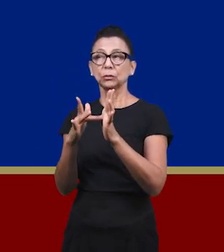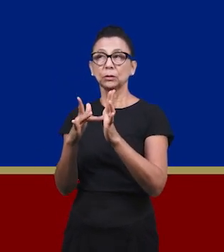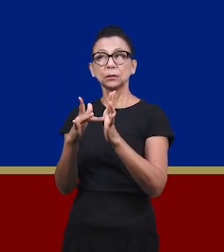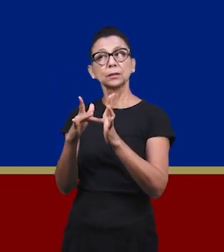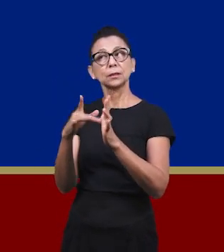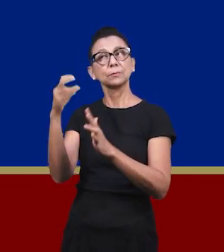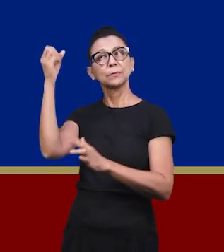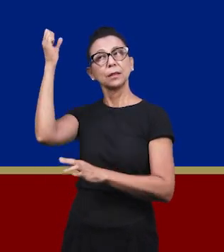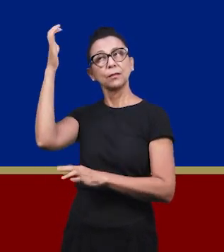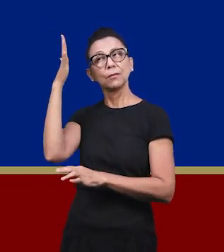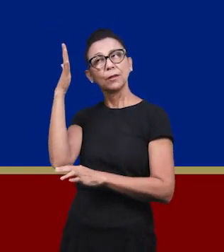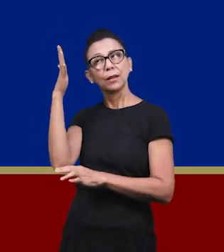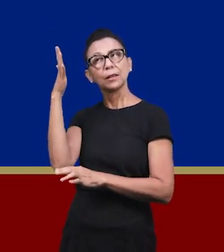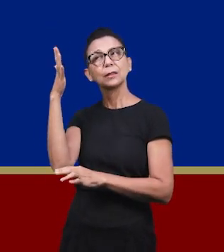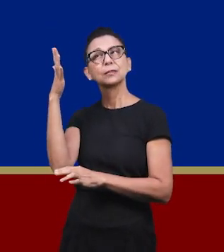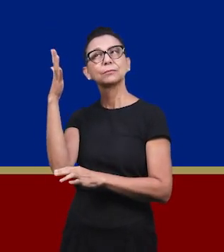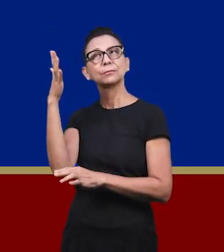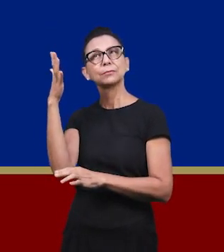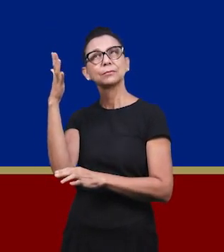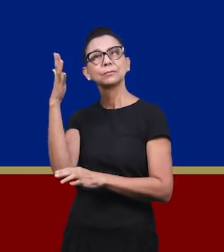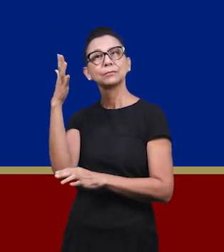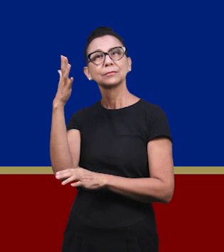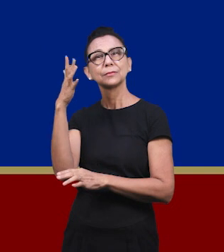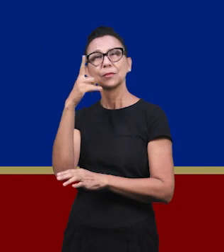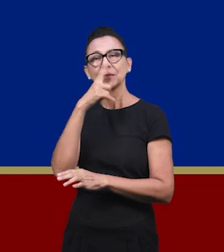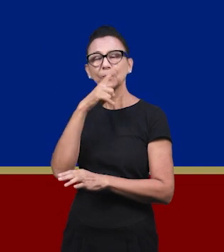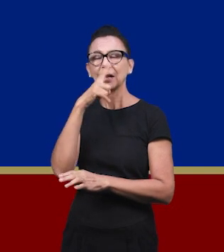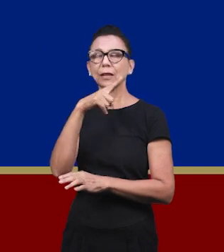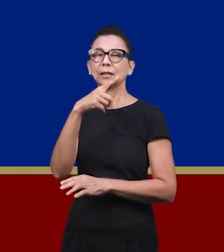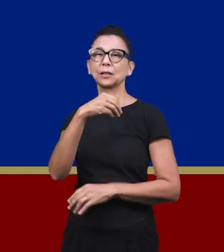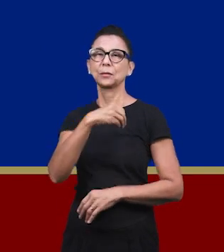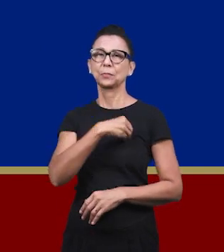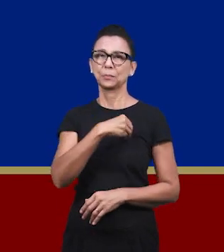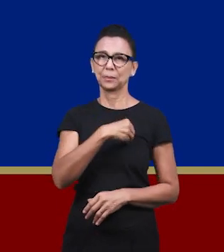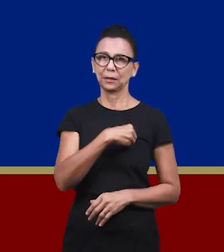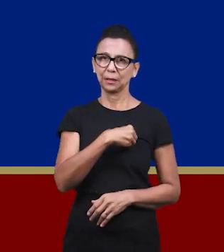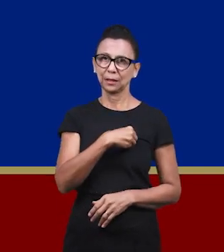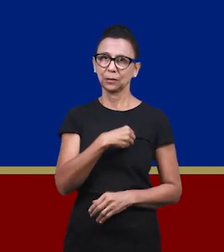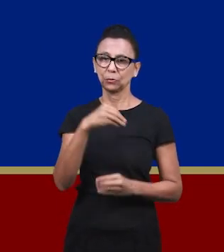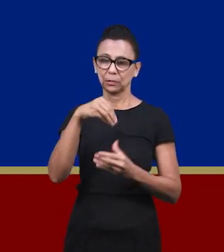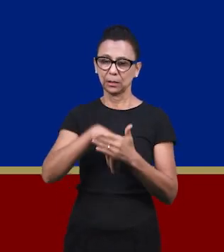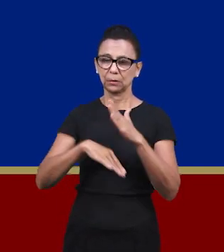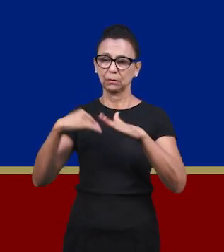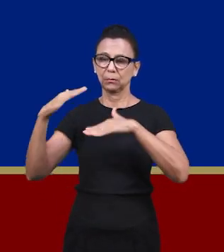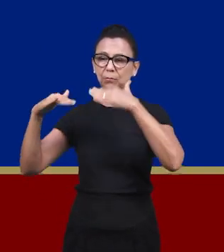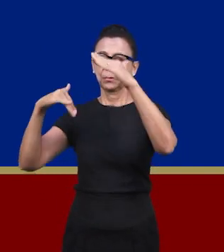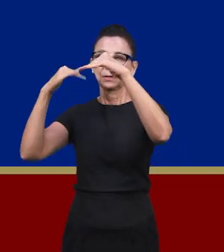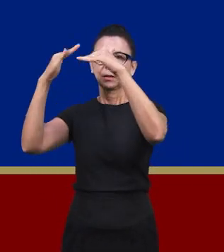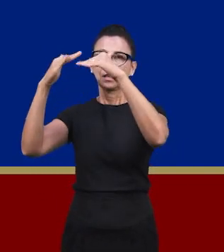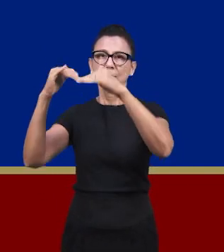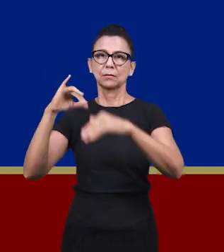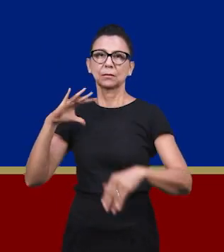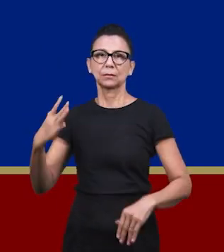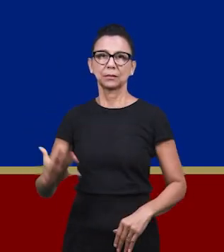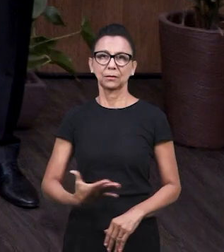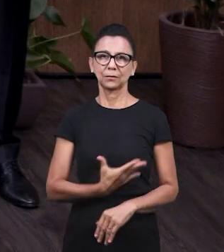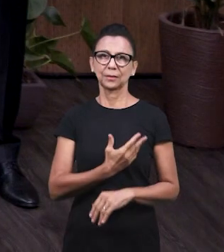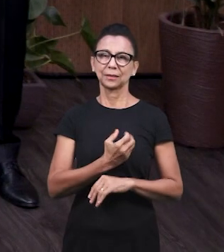qu'il y aura un processus de salut dans nos vies. Le